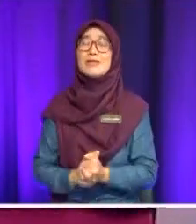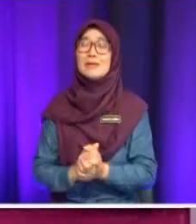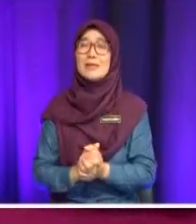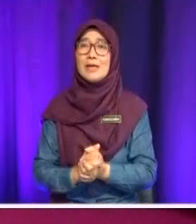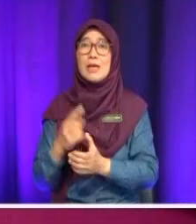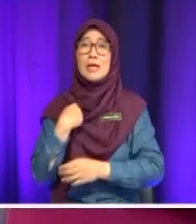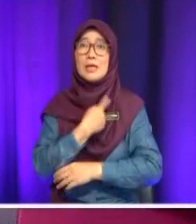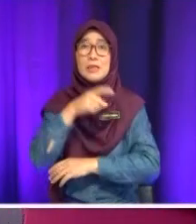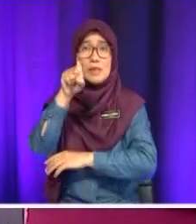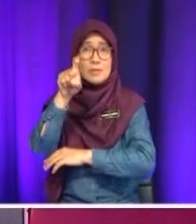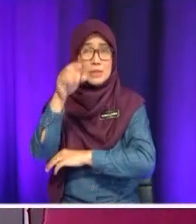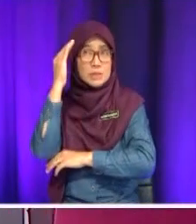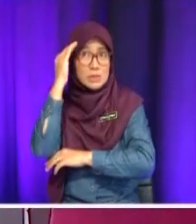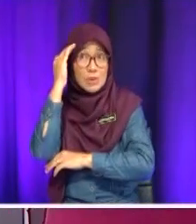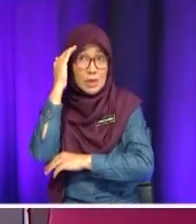kalian